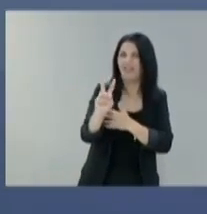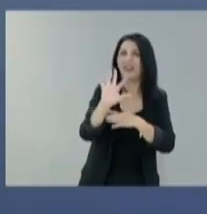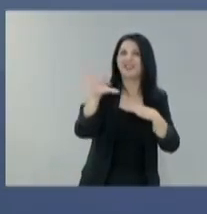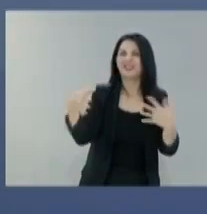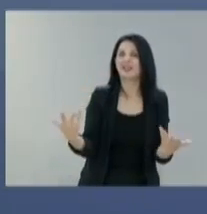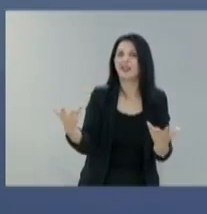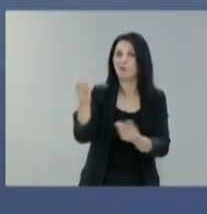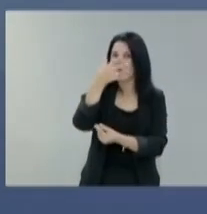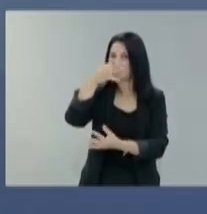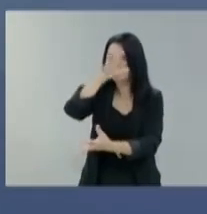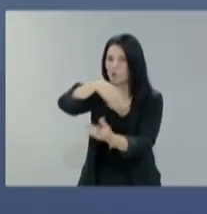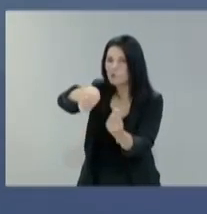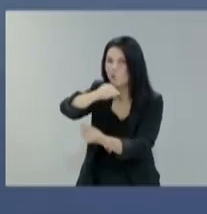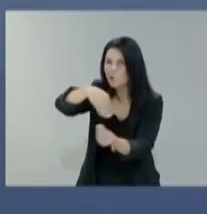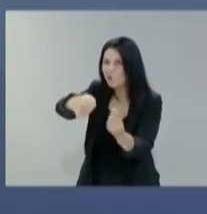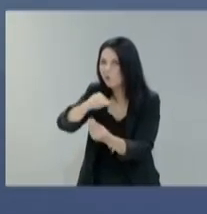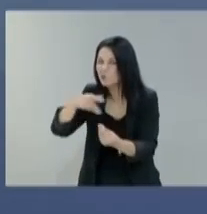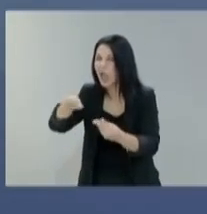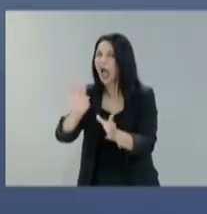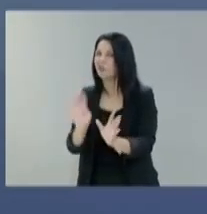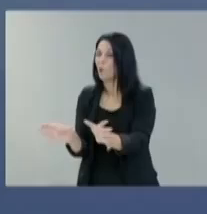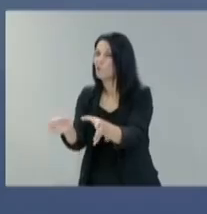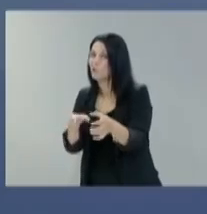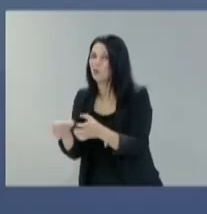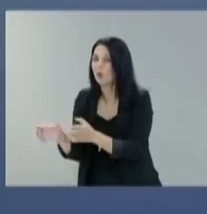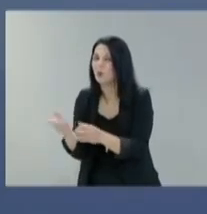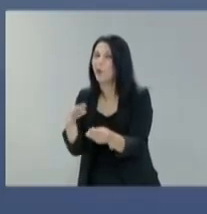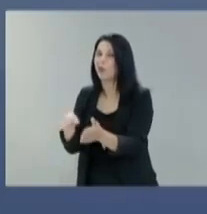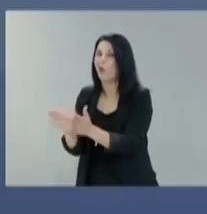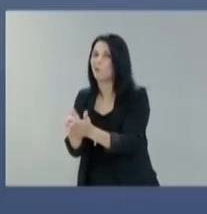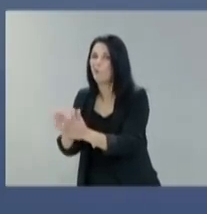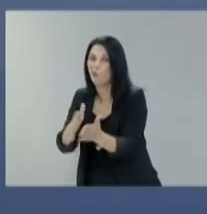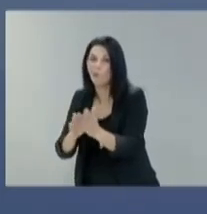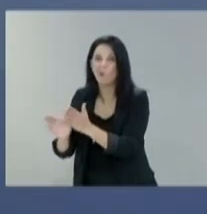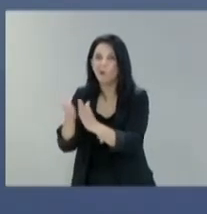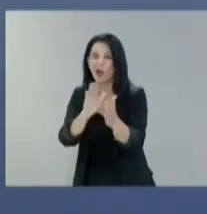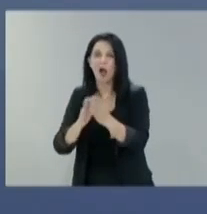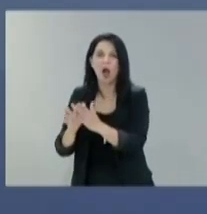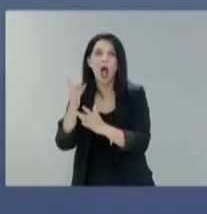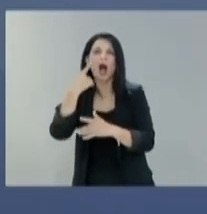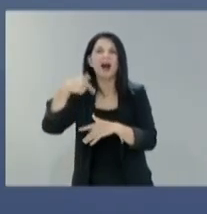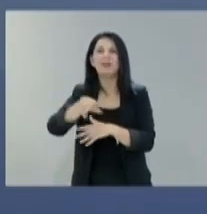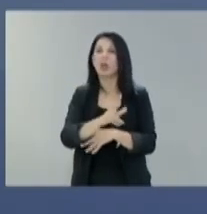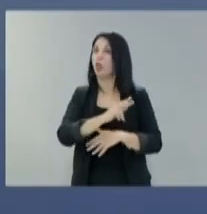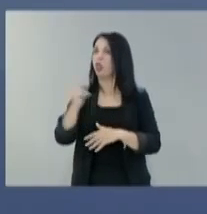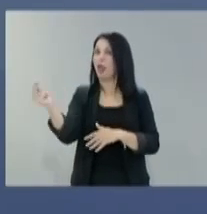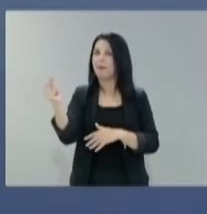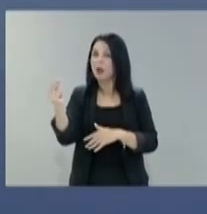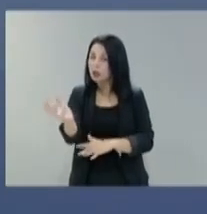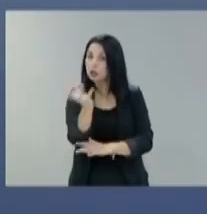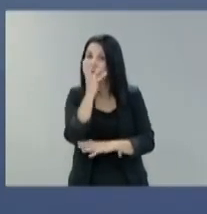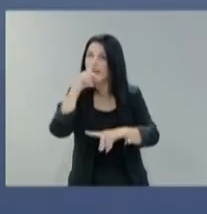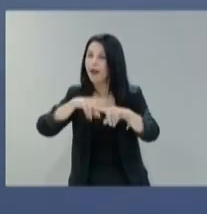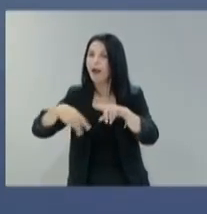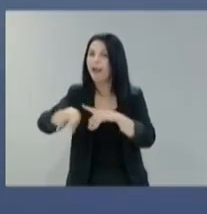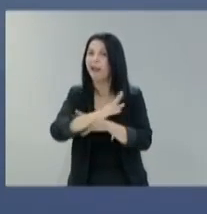Αυτό είναι λίγο ως πολύ αναμενόμενο ως δημοσκοπικό αποτέλεσμα, χωρίς αυτό να προδικάζει τίποτα ως προς